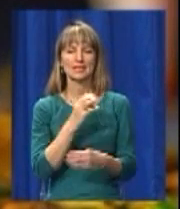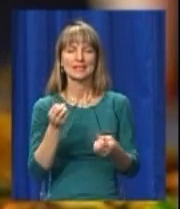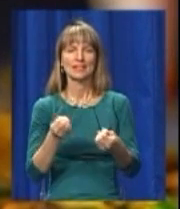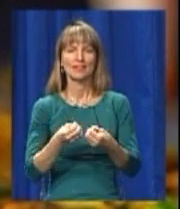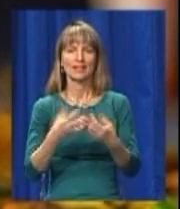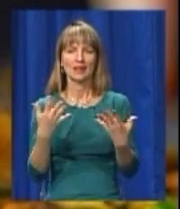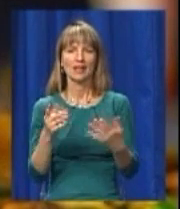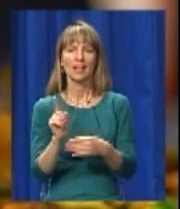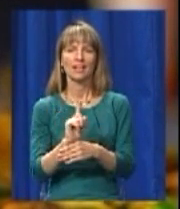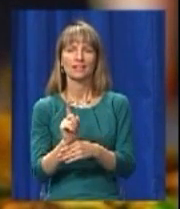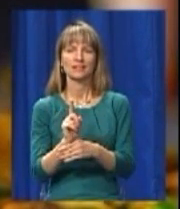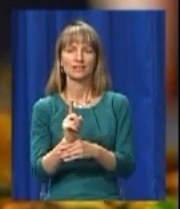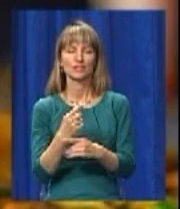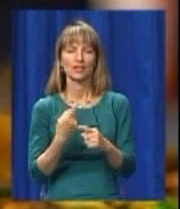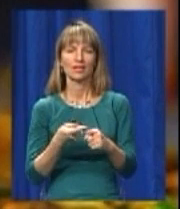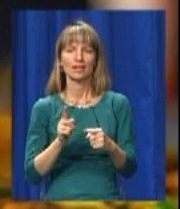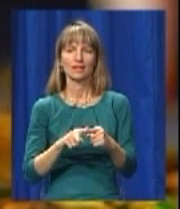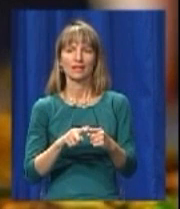разноцветными. Карандаши – это